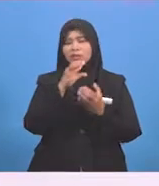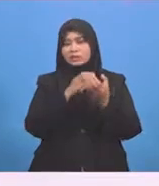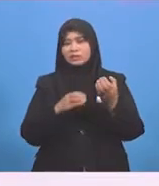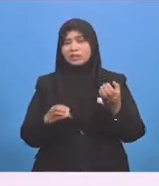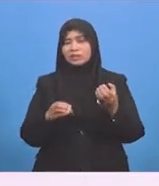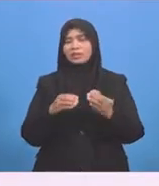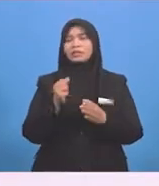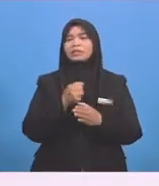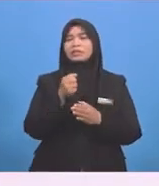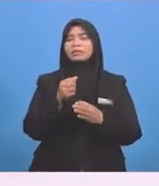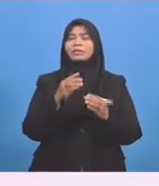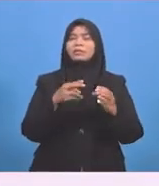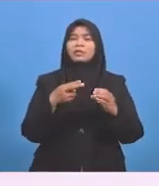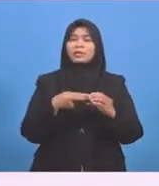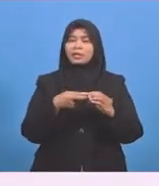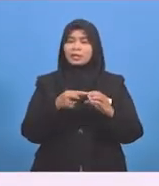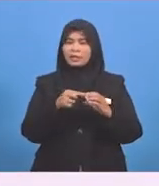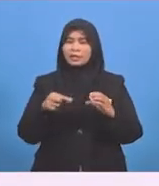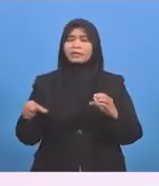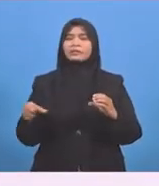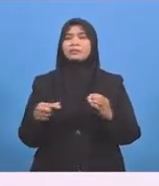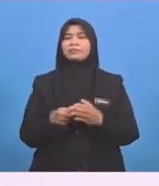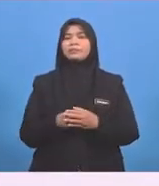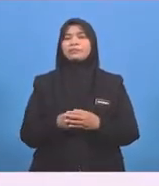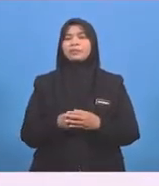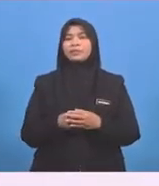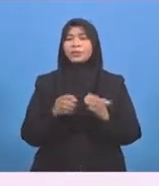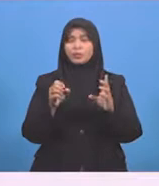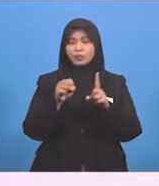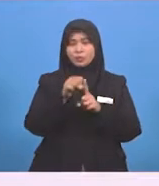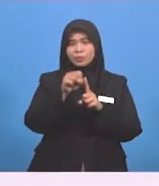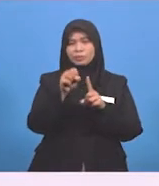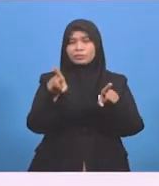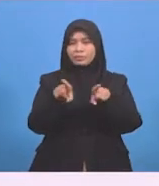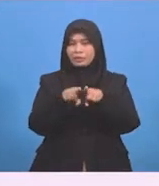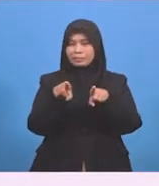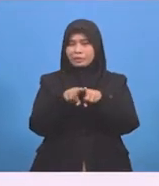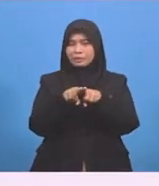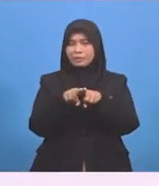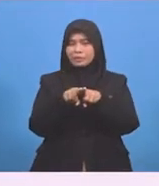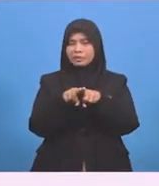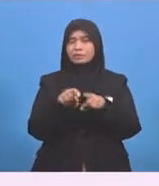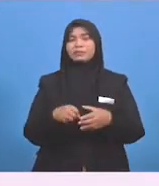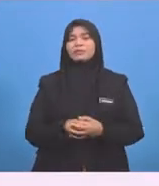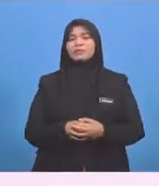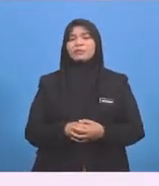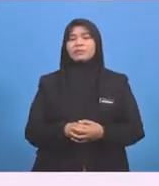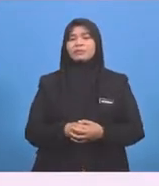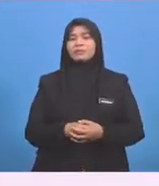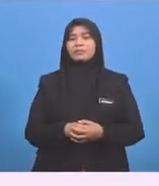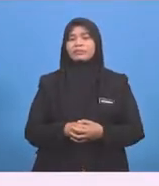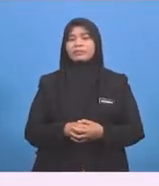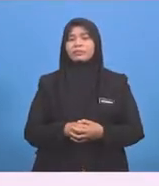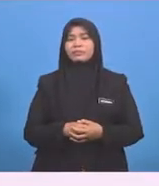penting, suhu bagi kedua-dua fasa adalah sama. Formula bagi muatan haba pendam tentu